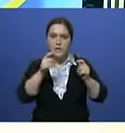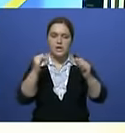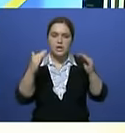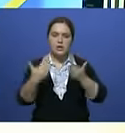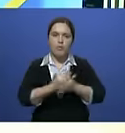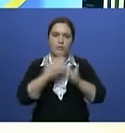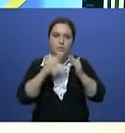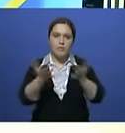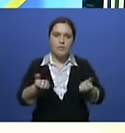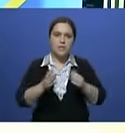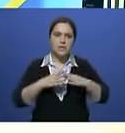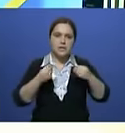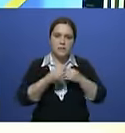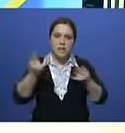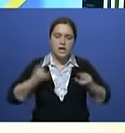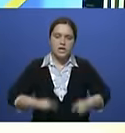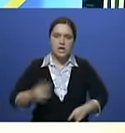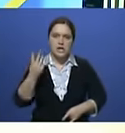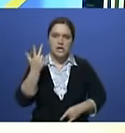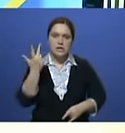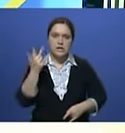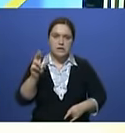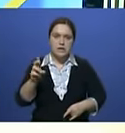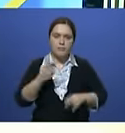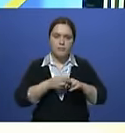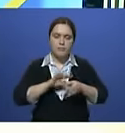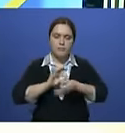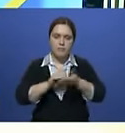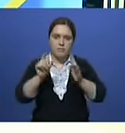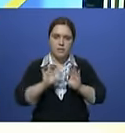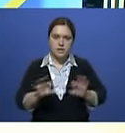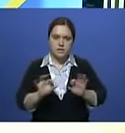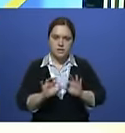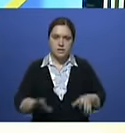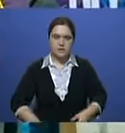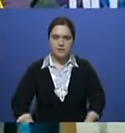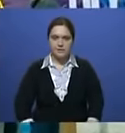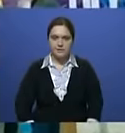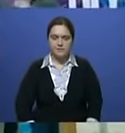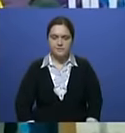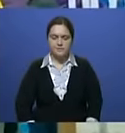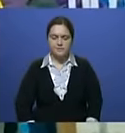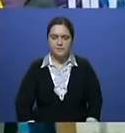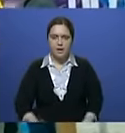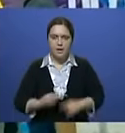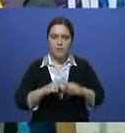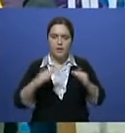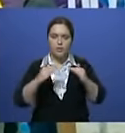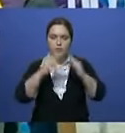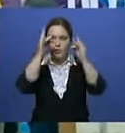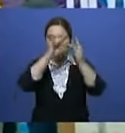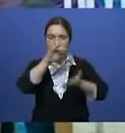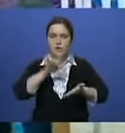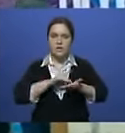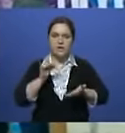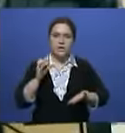доме его получила семья в которой родилась тройня Гульнара омарбекова с подробностями это Дом культуры города Иссык центра